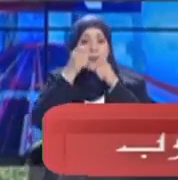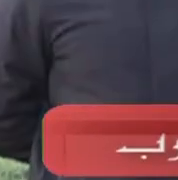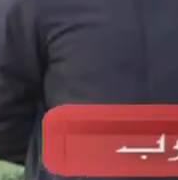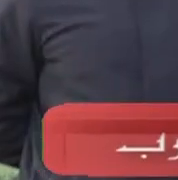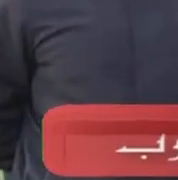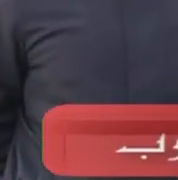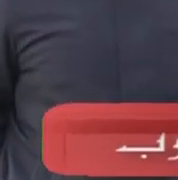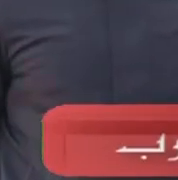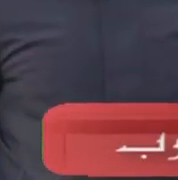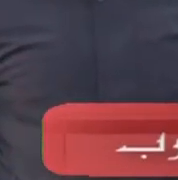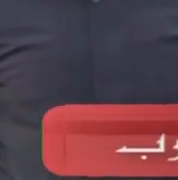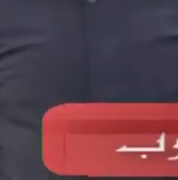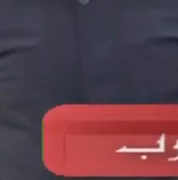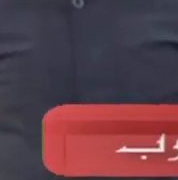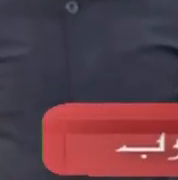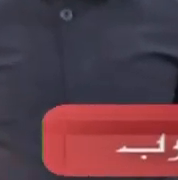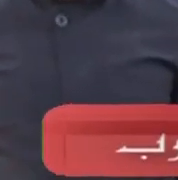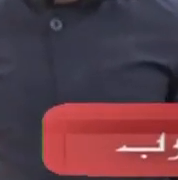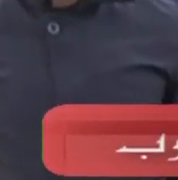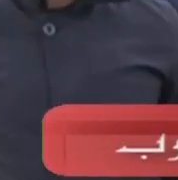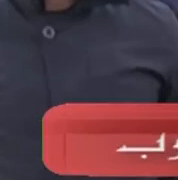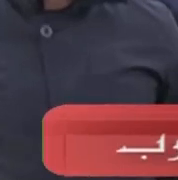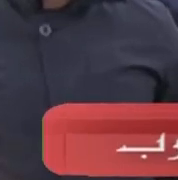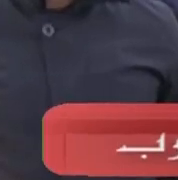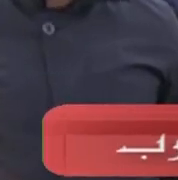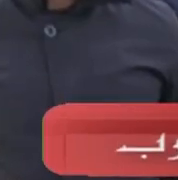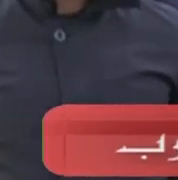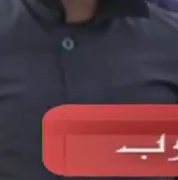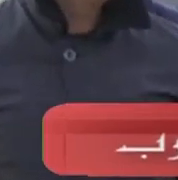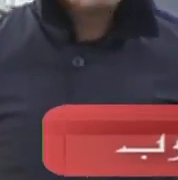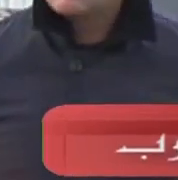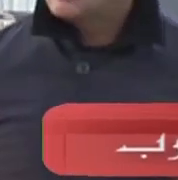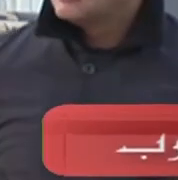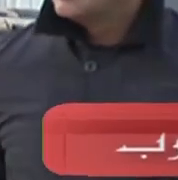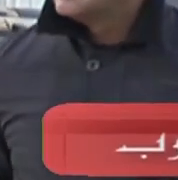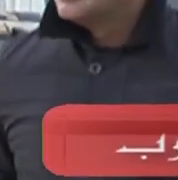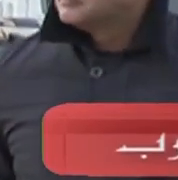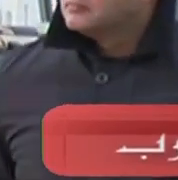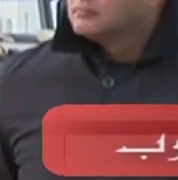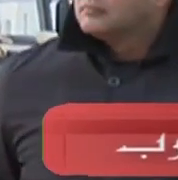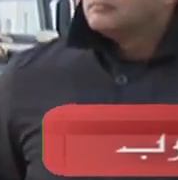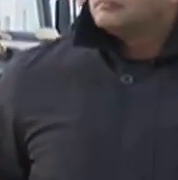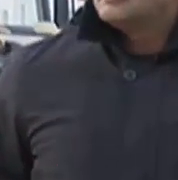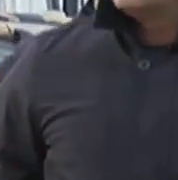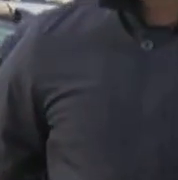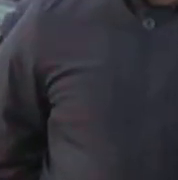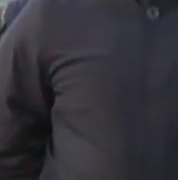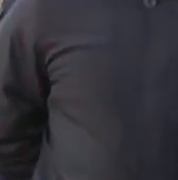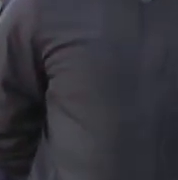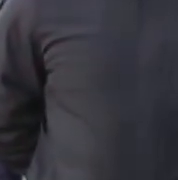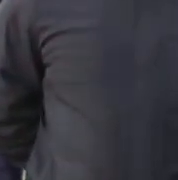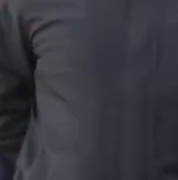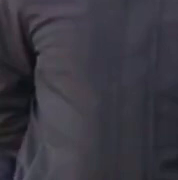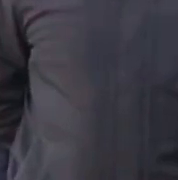رزقنا مع السيد وزير التجاره وتوفر انه الكميات اللازمه وهي في طريق